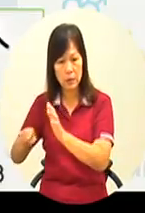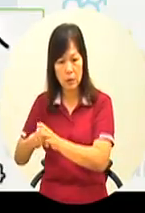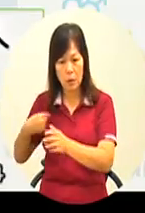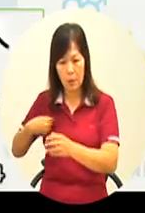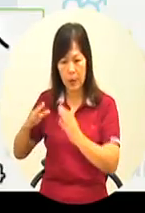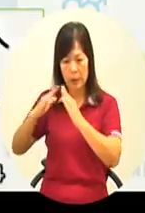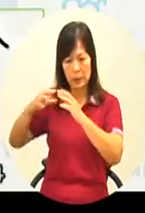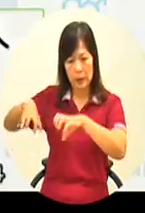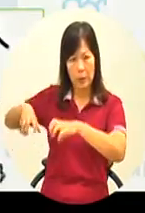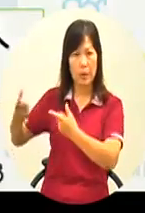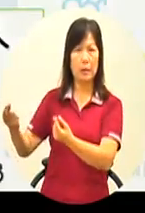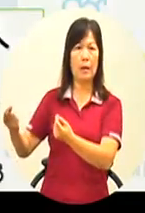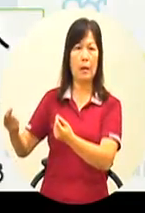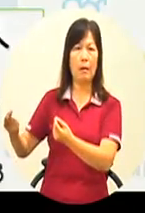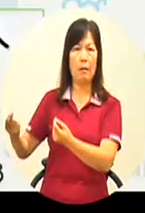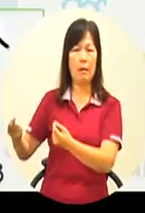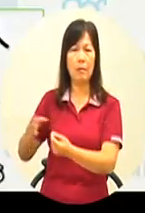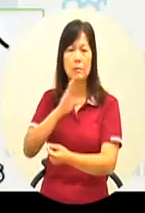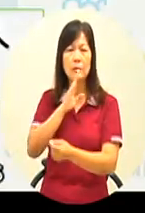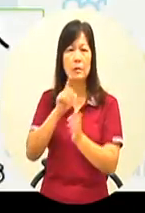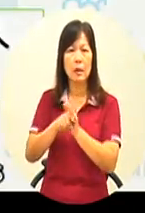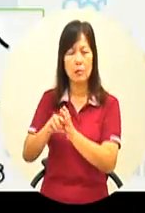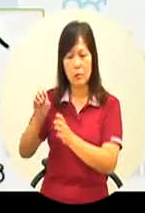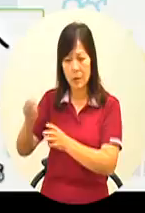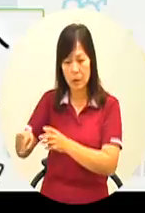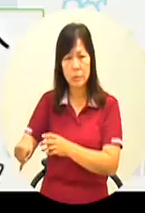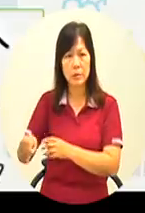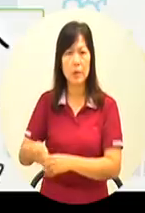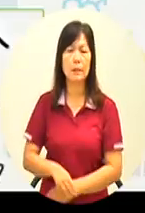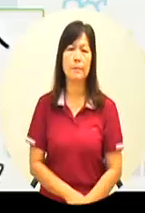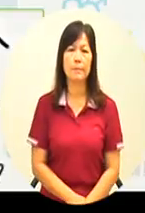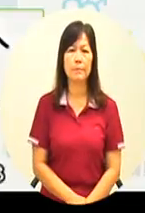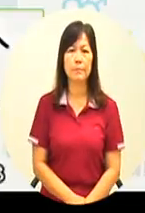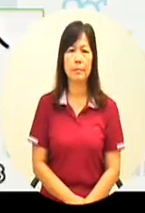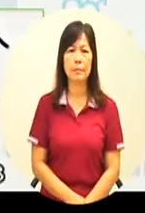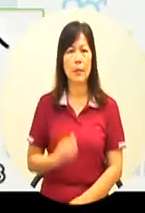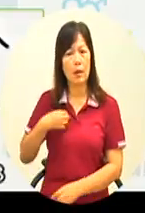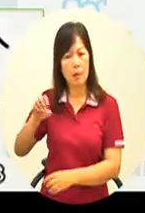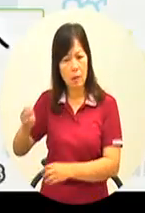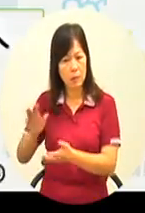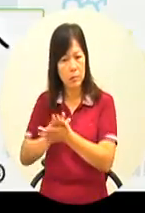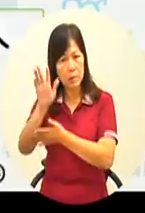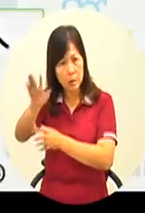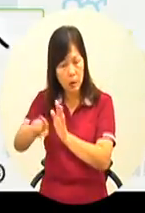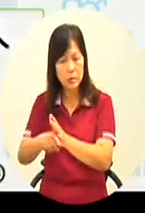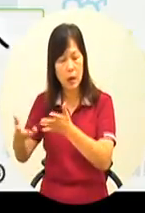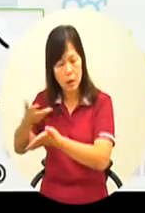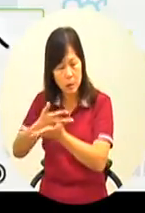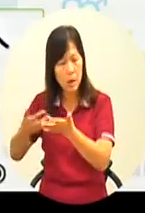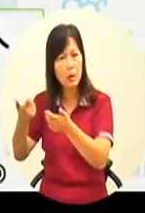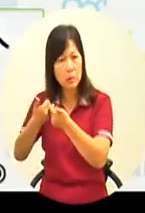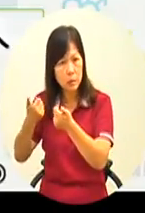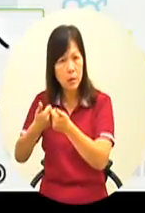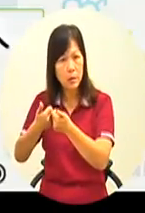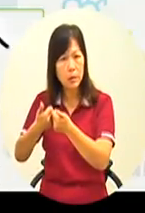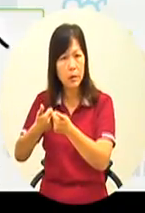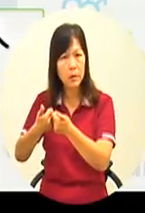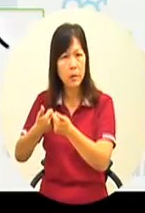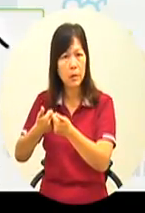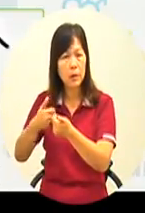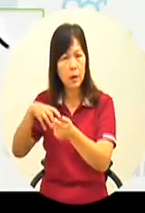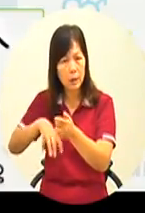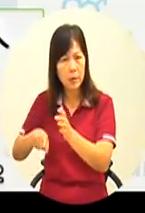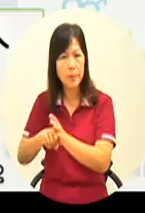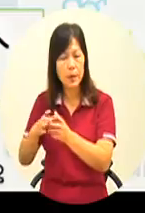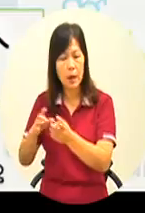居，所以他又告诉这个当事人乙，好，未来你在调解委员会上面你